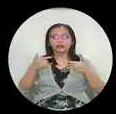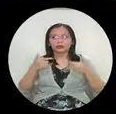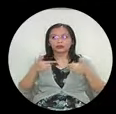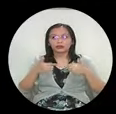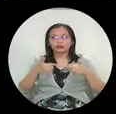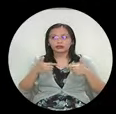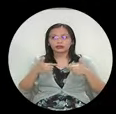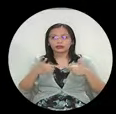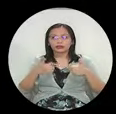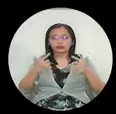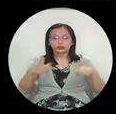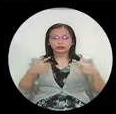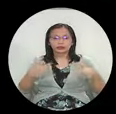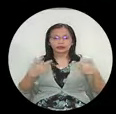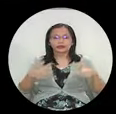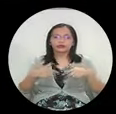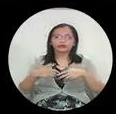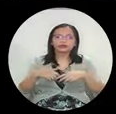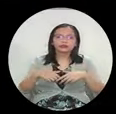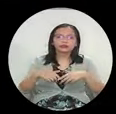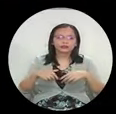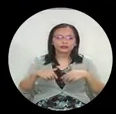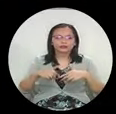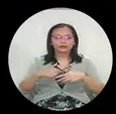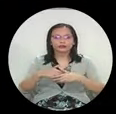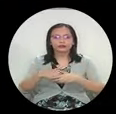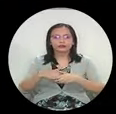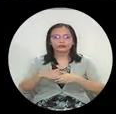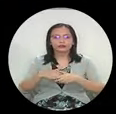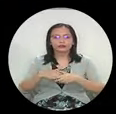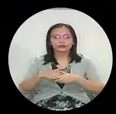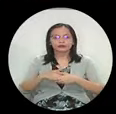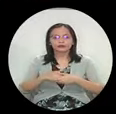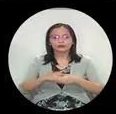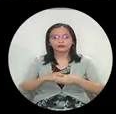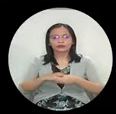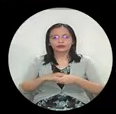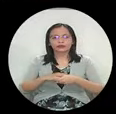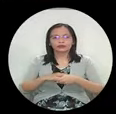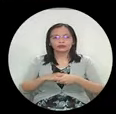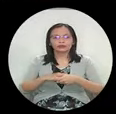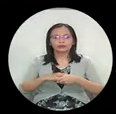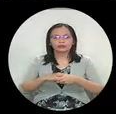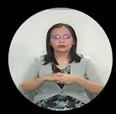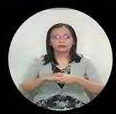ang sunod niya, kuhaon pag yun ang ilang inheritance. Tiyaw mo na, no?